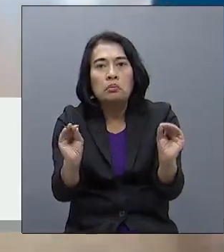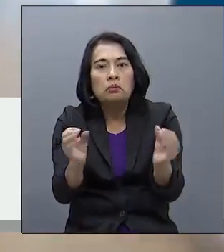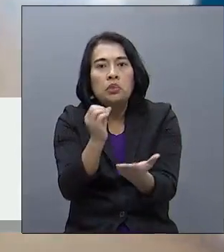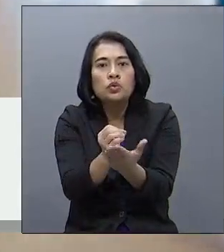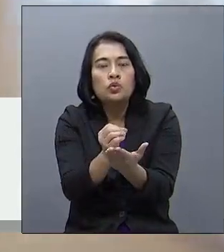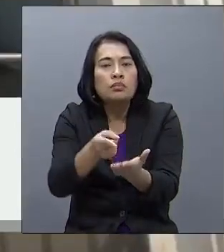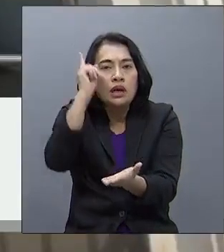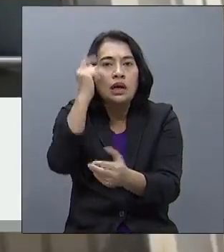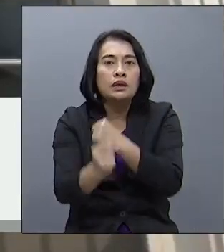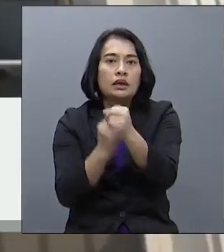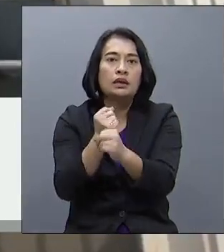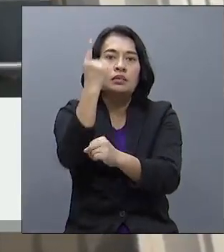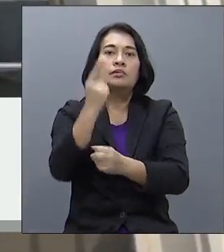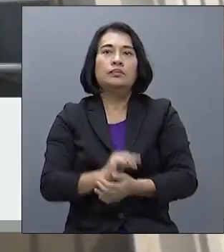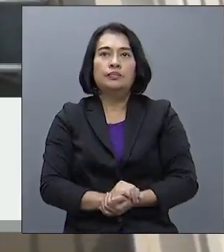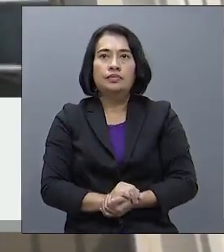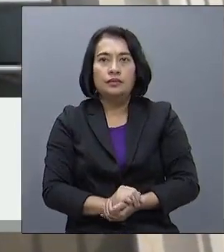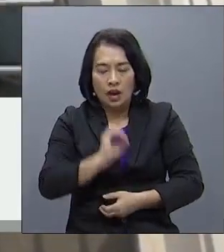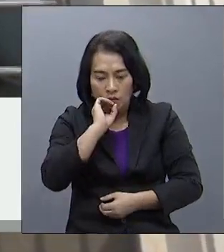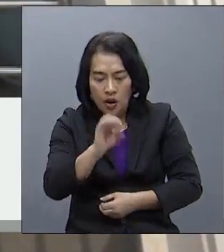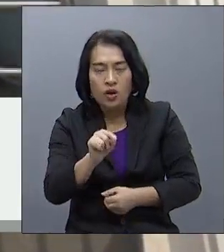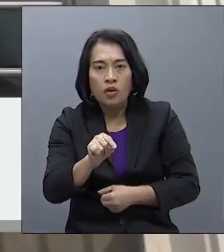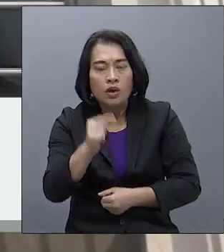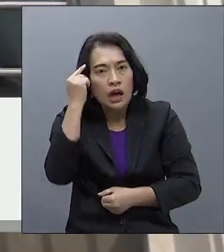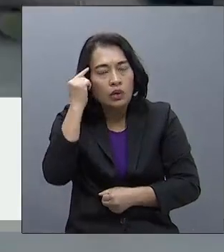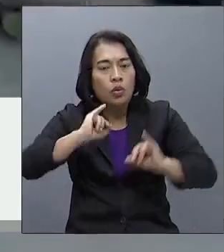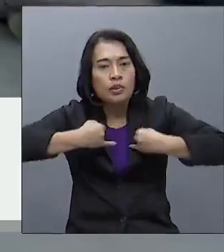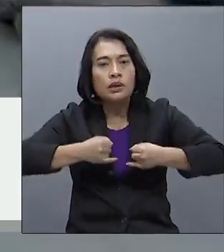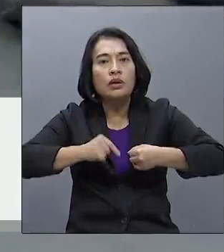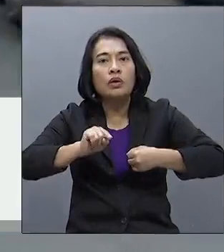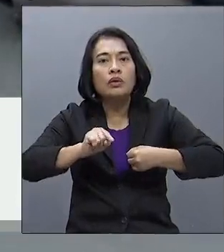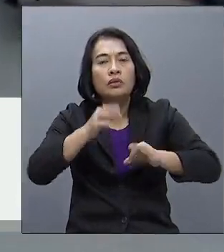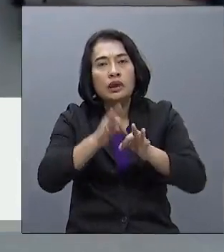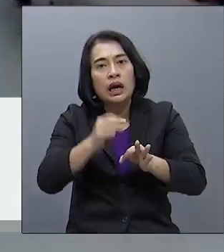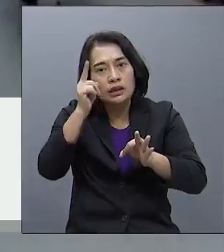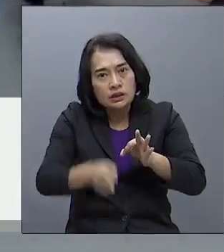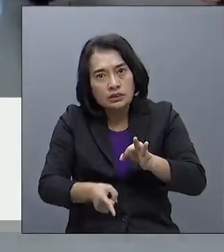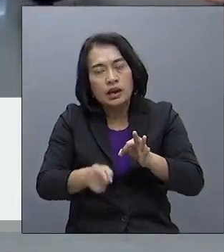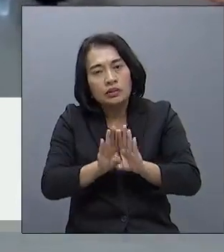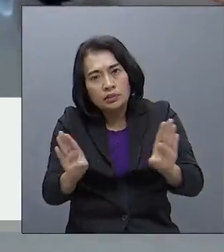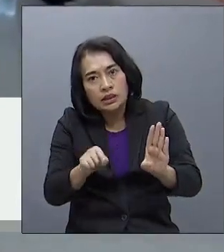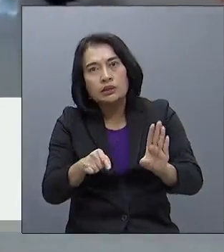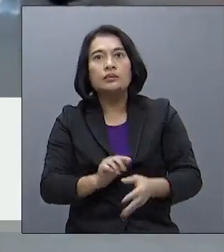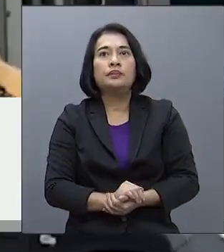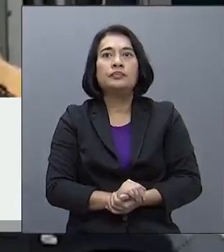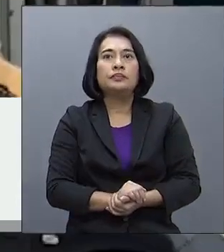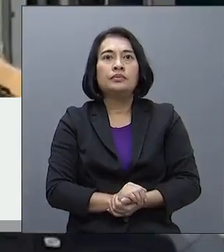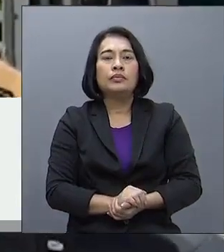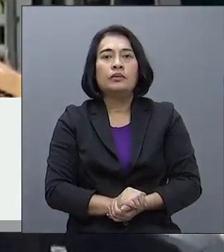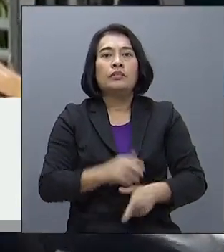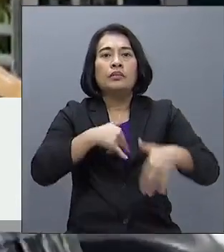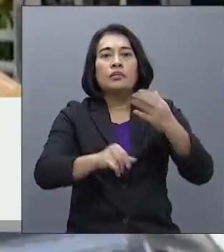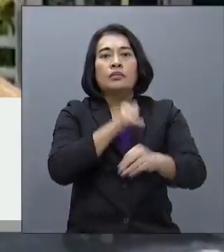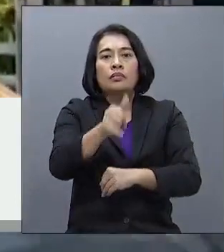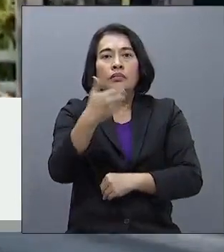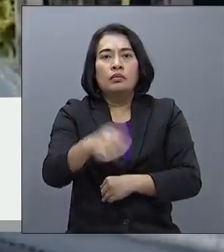นี่แหละค่ะเลยอยากจะให้มาแสดงตัวว่าเป็นเจ้าของบัญชีจริงหรือไม่แต่ชาวบ้านไปแล้วบอกว่าบ